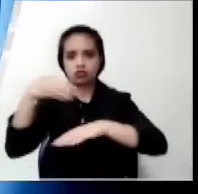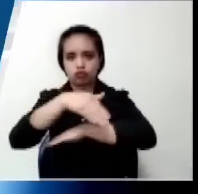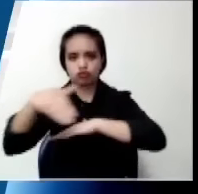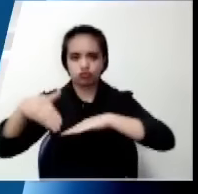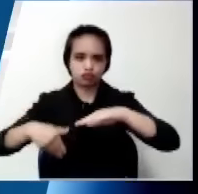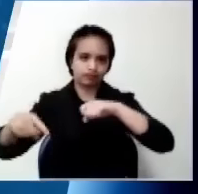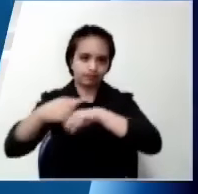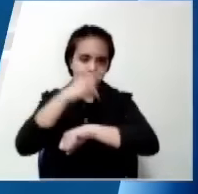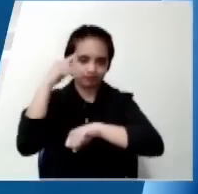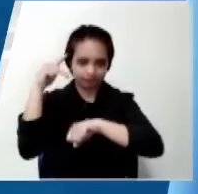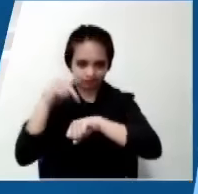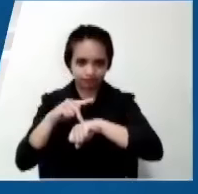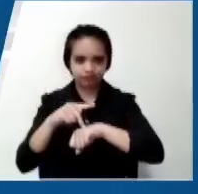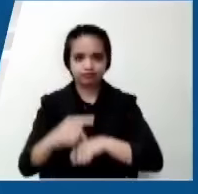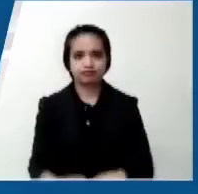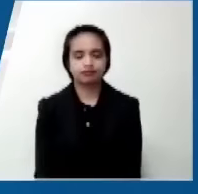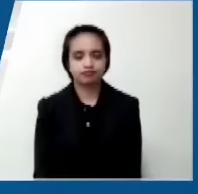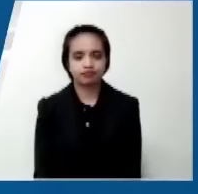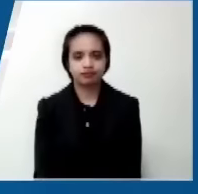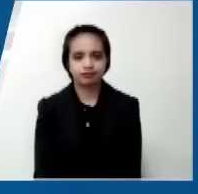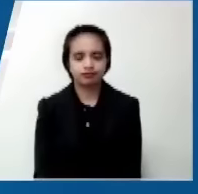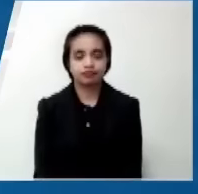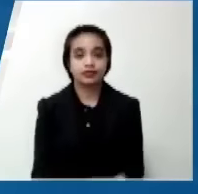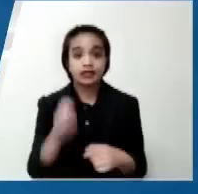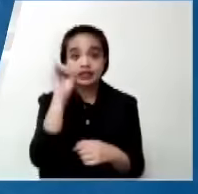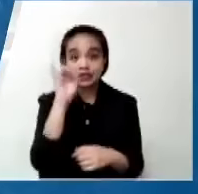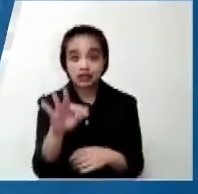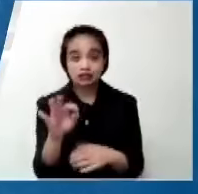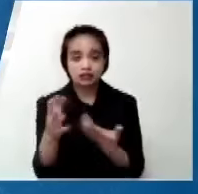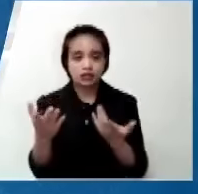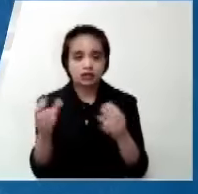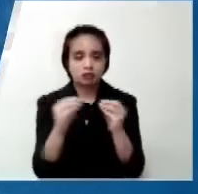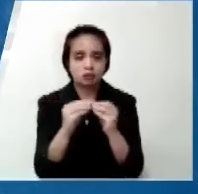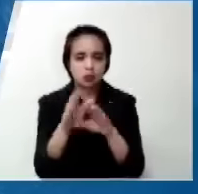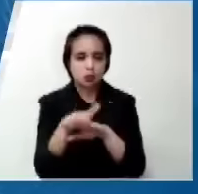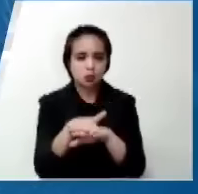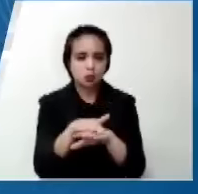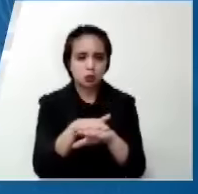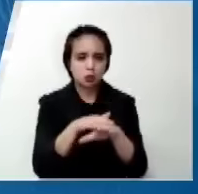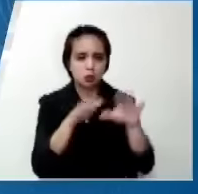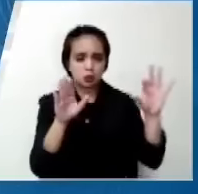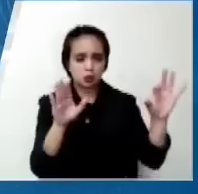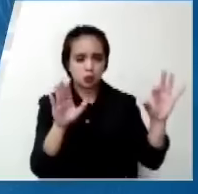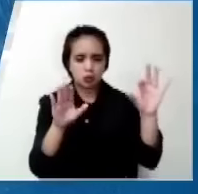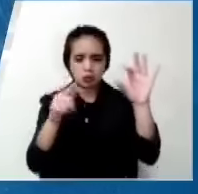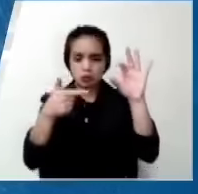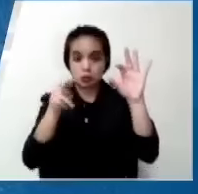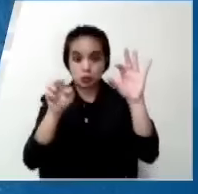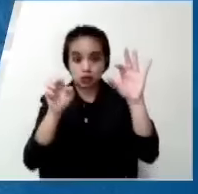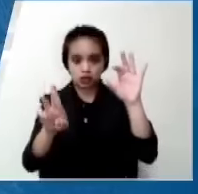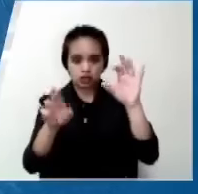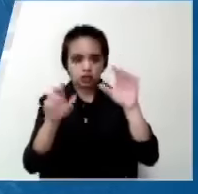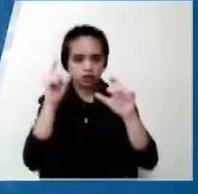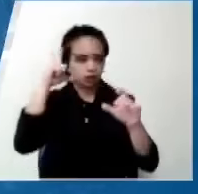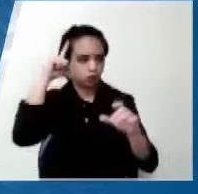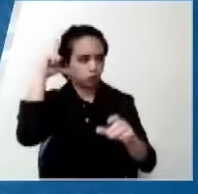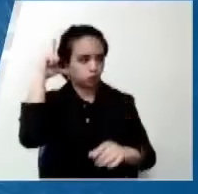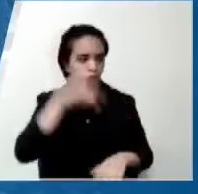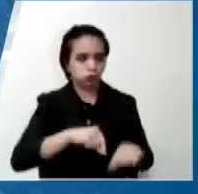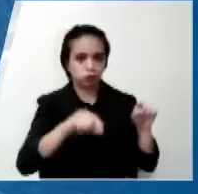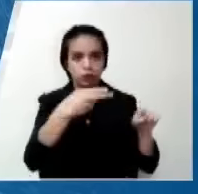Area of Responsibility. Sakaling bumagal pa lalo ang kilos ng Bagyong Genera at magpatuloy naman yung mabilis na galaw nito